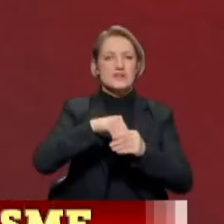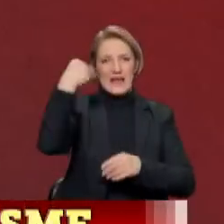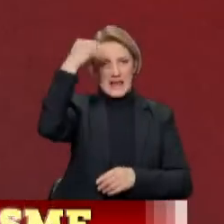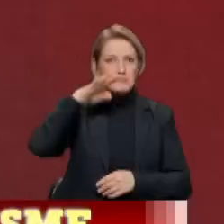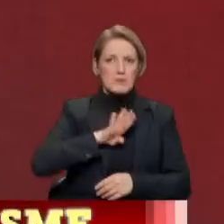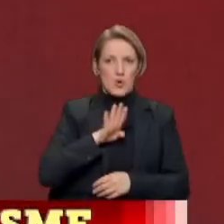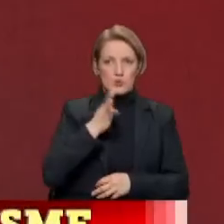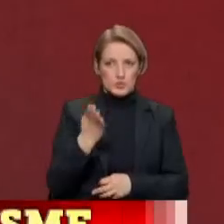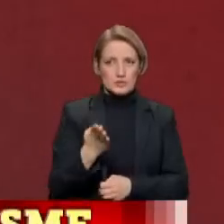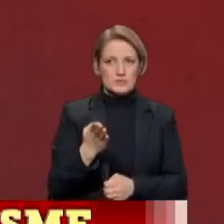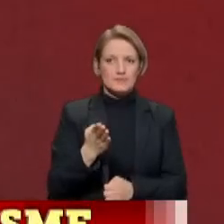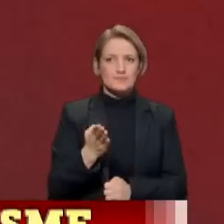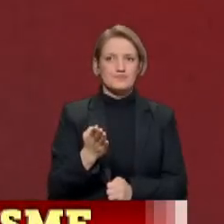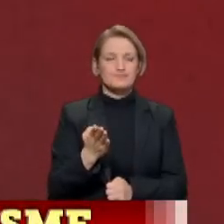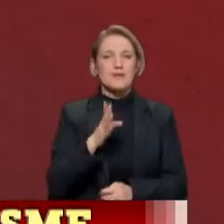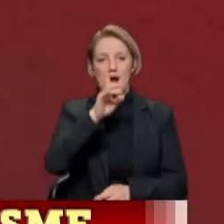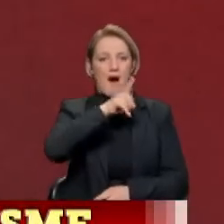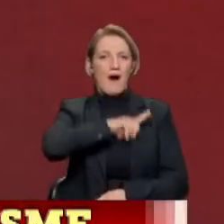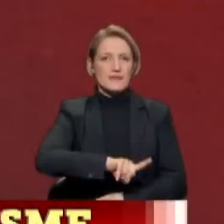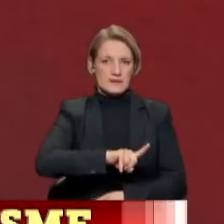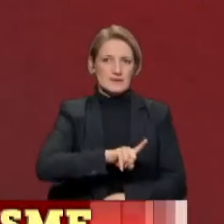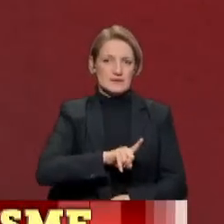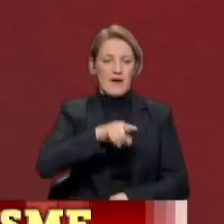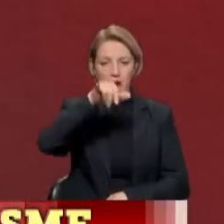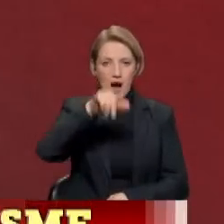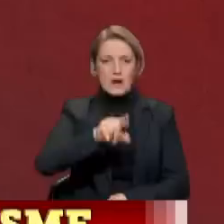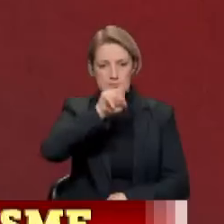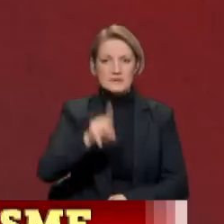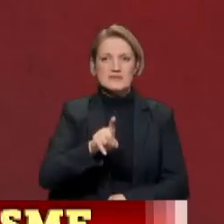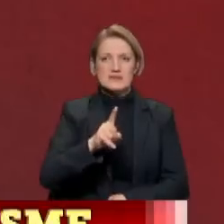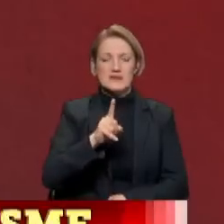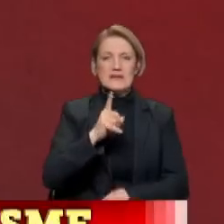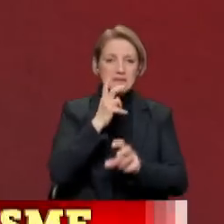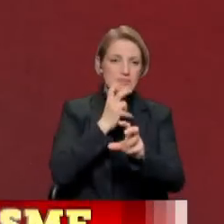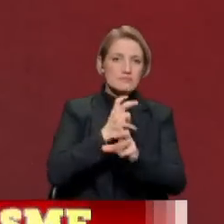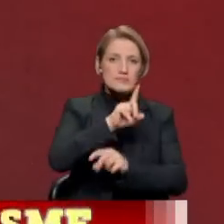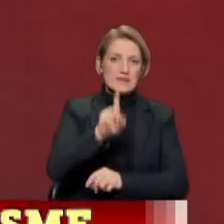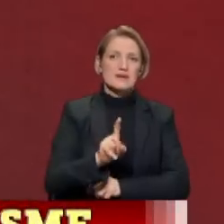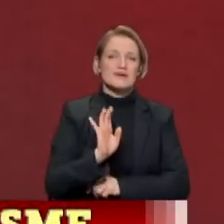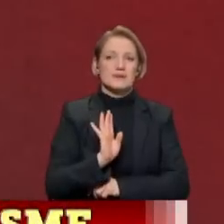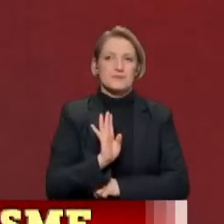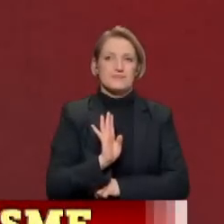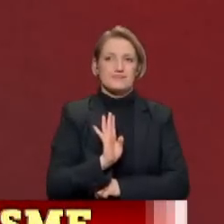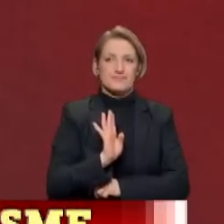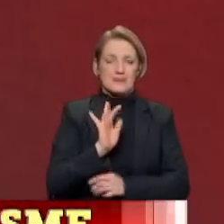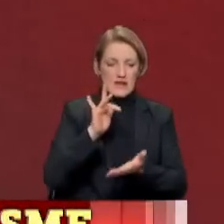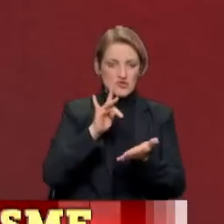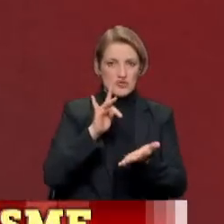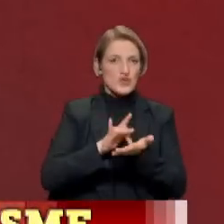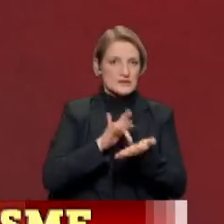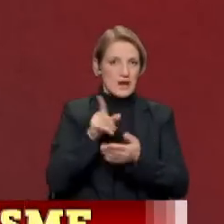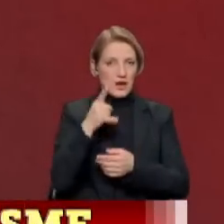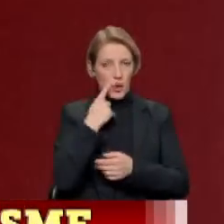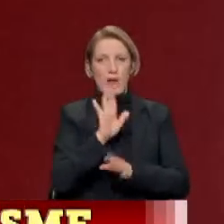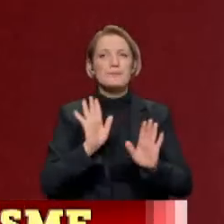Ekrem İmamoğlu'nun adaylığı hak mıdır, risk midir? Pek çok ceza senaryo, bakımından evet, mı? Evet, pek